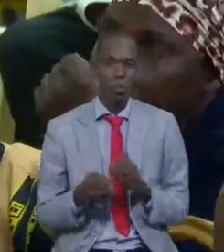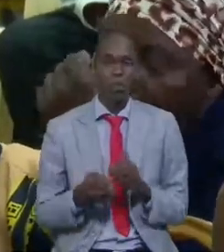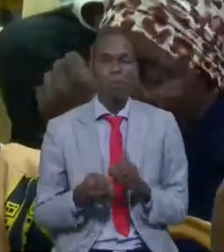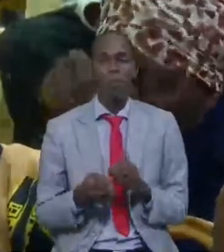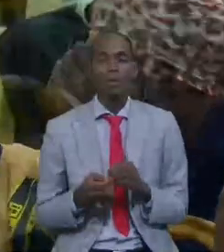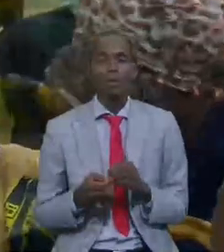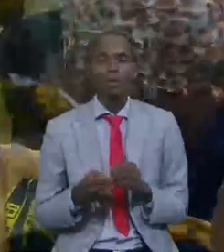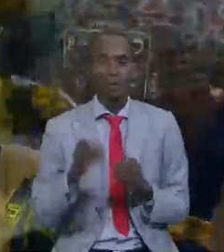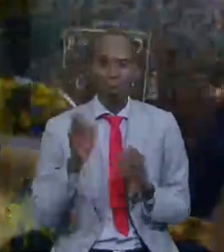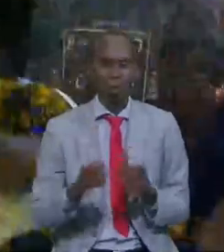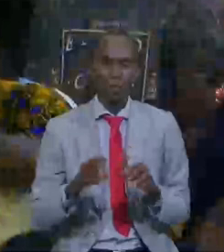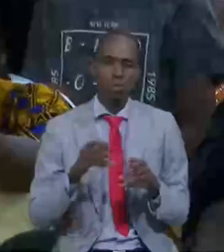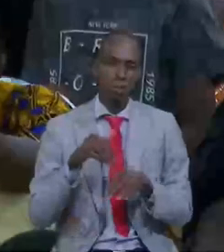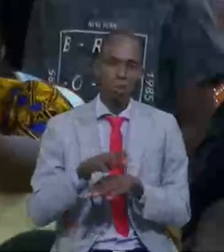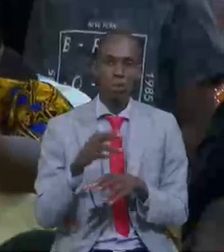Ceux qui sont en ligne,